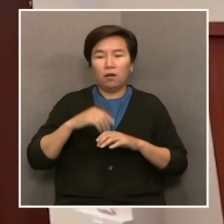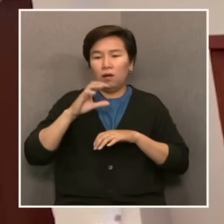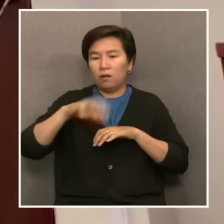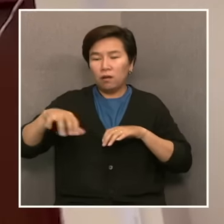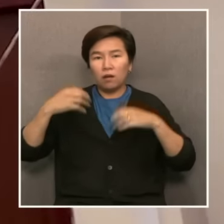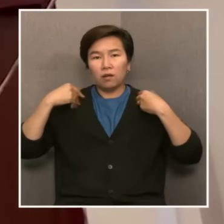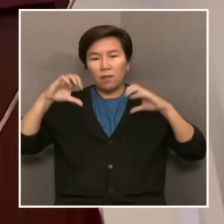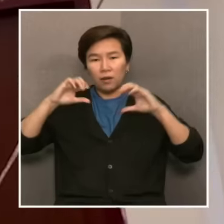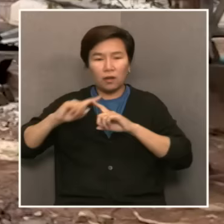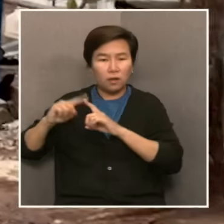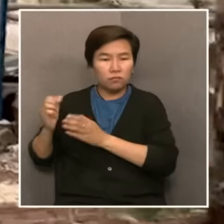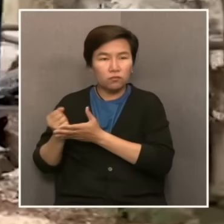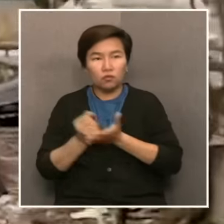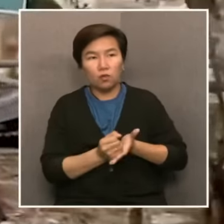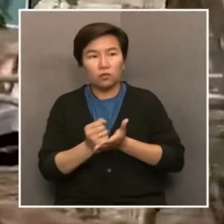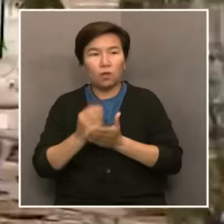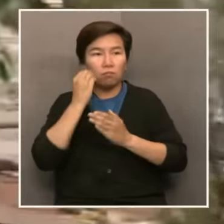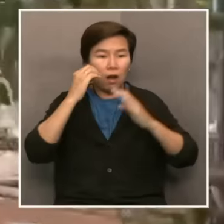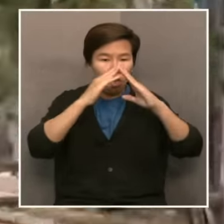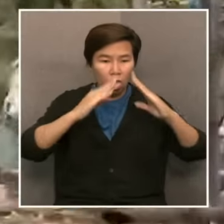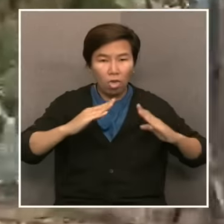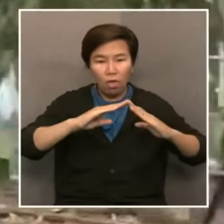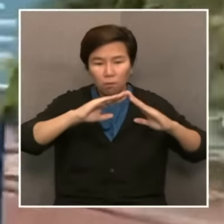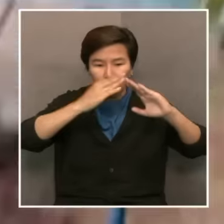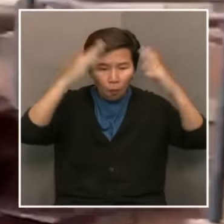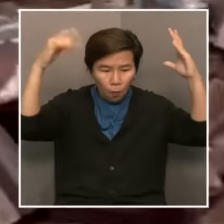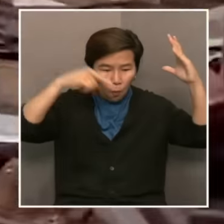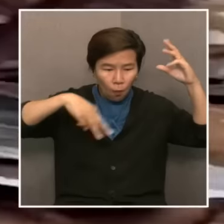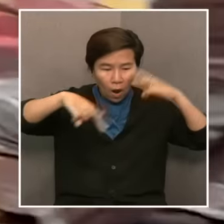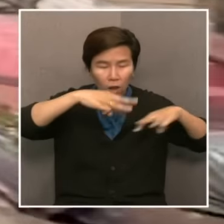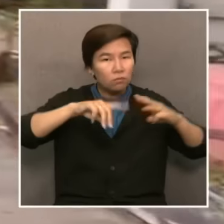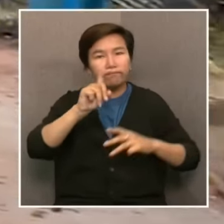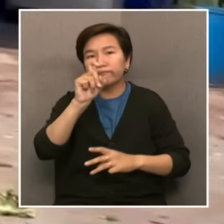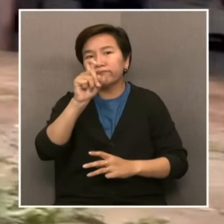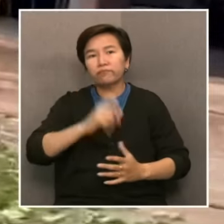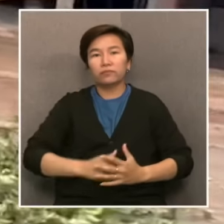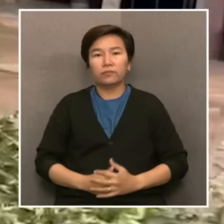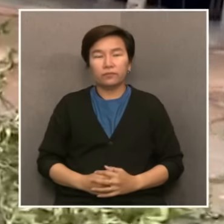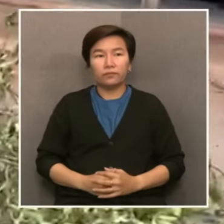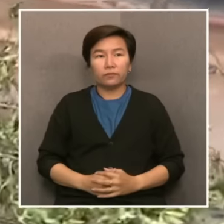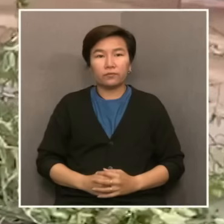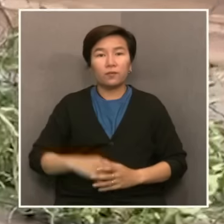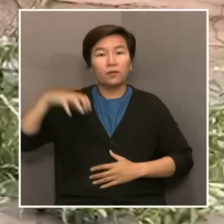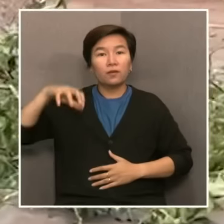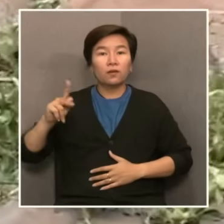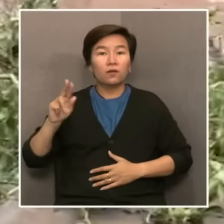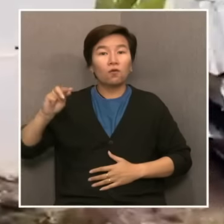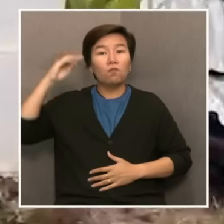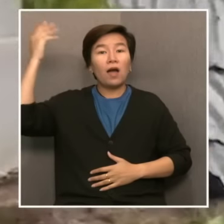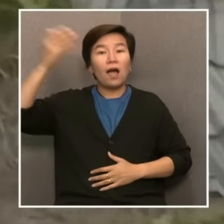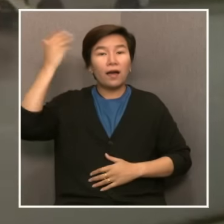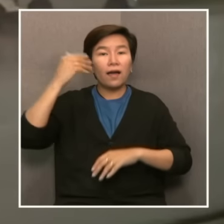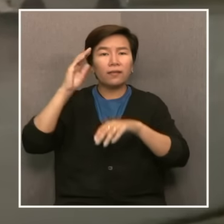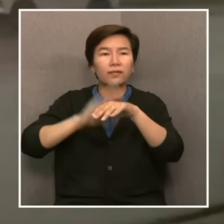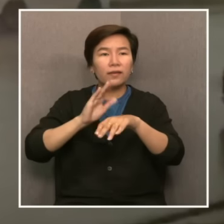วยเหลือแล้วเพราะว่าบ้านบางหลังอยู่ไม่ได้นะคะหลังคานี่ปลิวหายไปทั้งหมดเลยค่ะ ด้านกรมอุตุนิยมวิทยาประกาศเตือนเป็นฉ